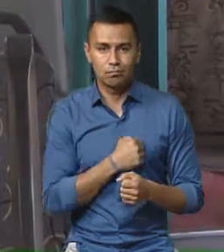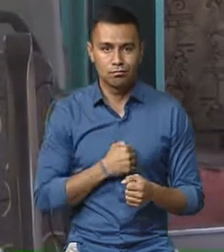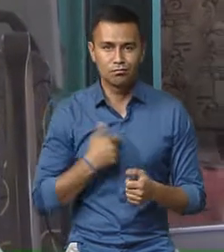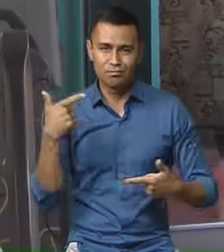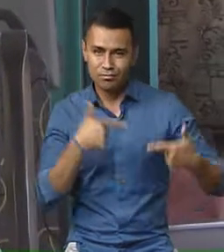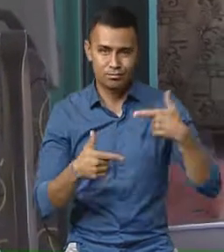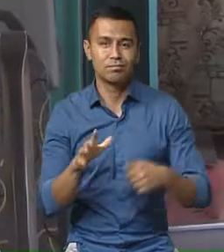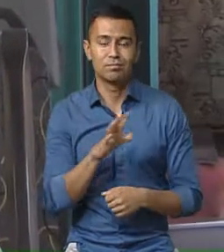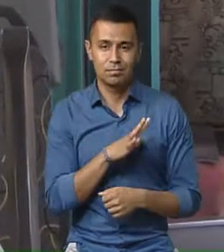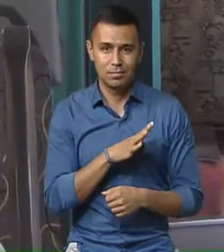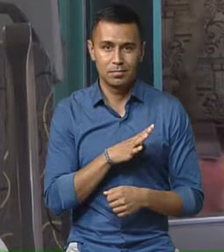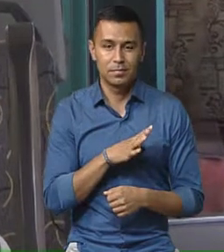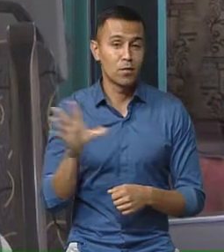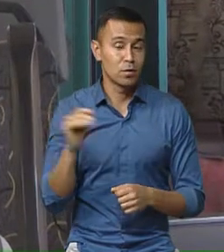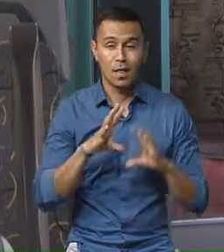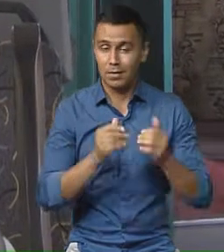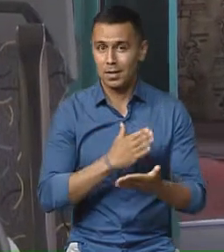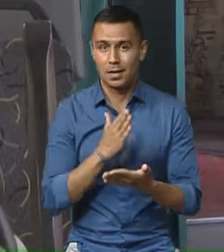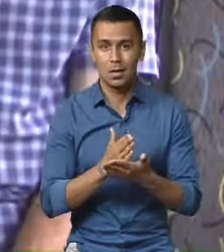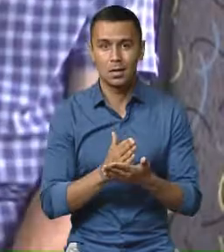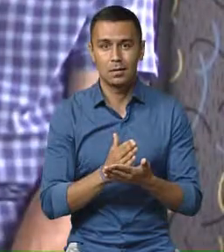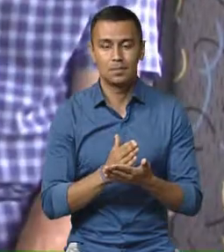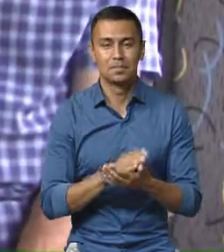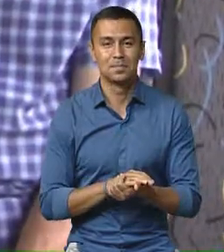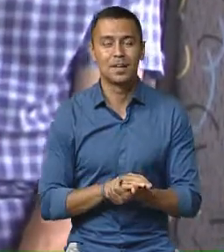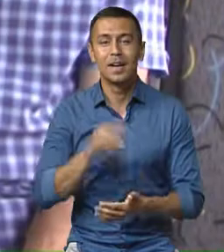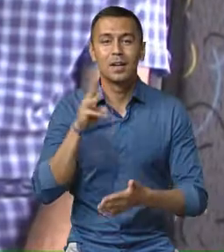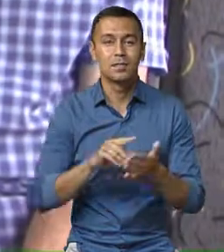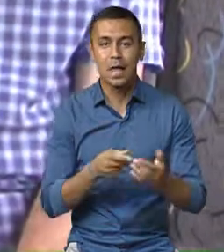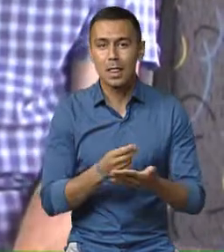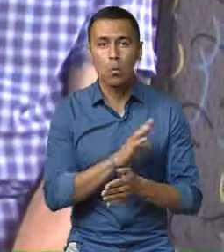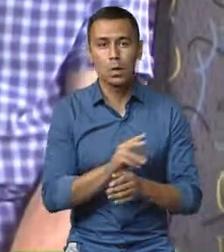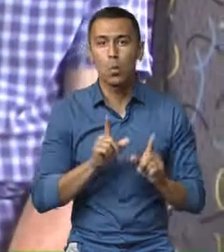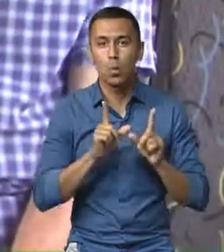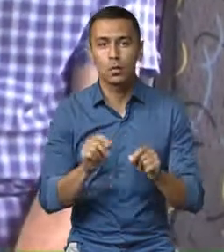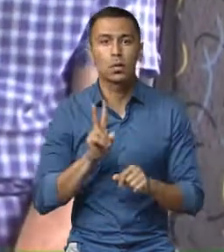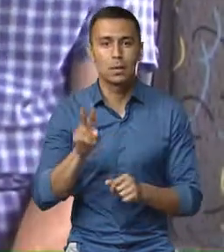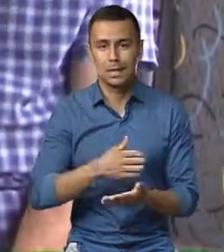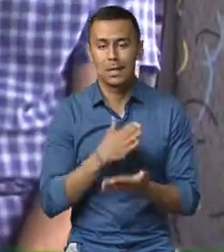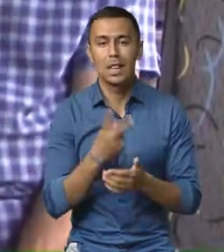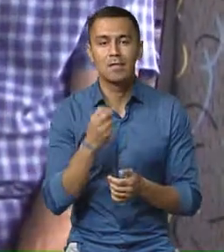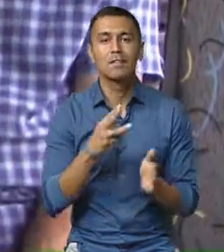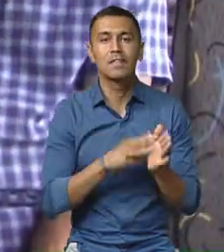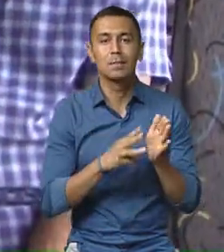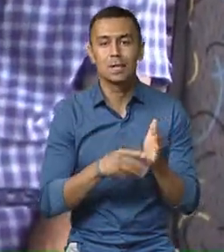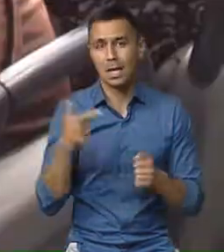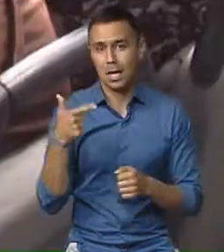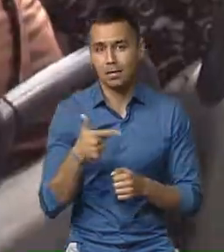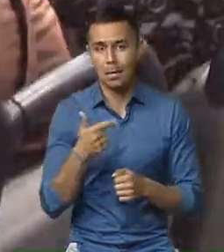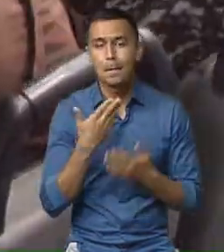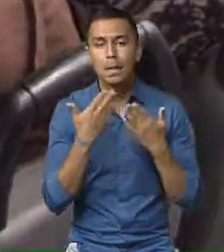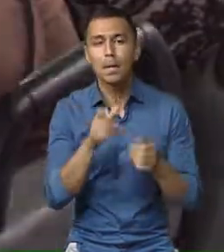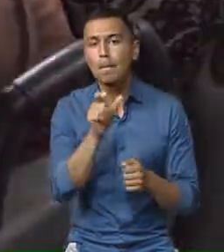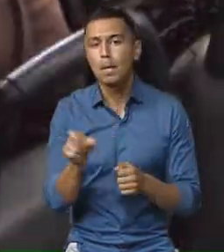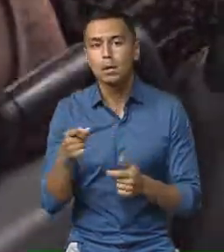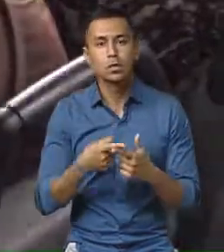матюкають, і все на світі, коротше. Мене що хоч почути? Штраф за неоплачений проїзд в тролейбусі складає 280 гривень. Питаємо